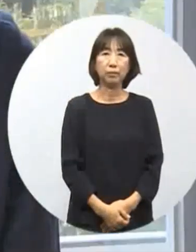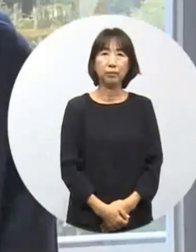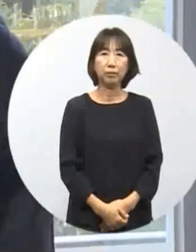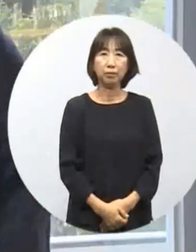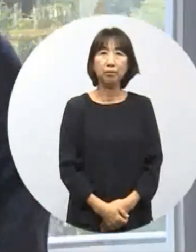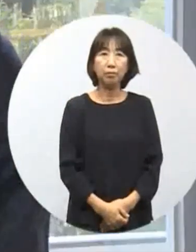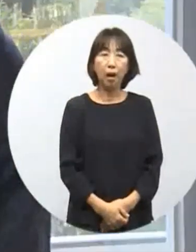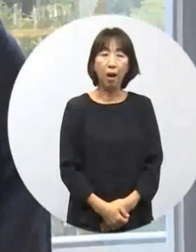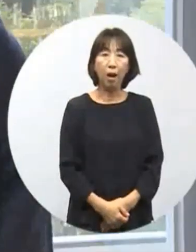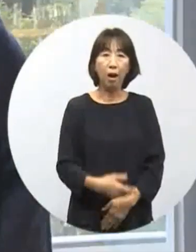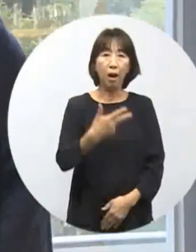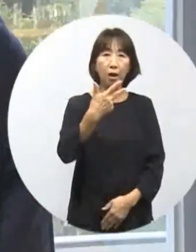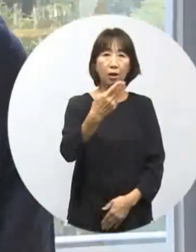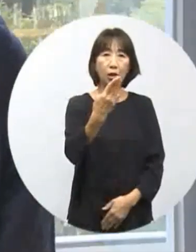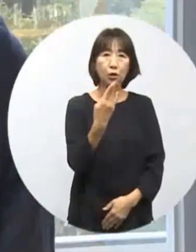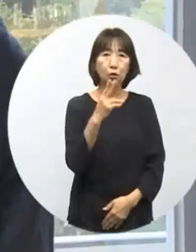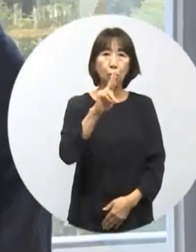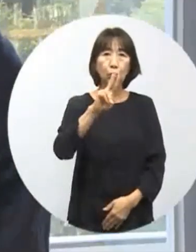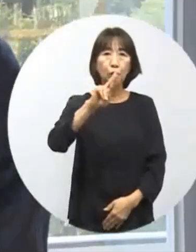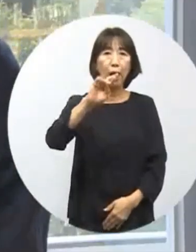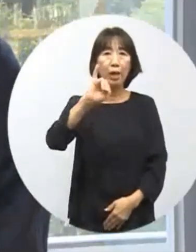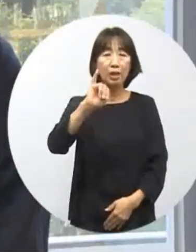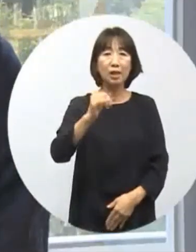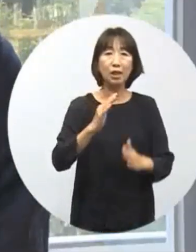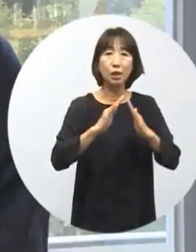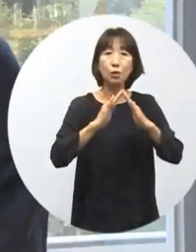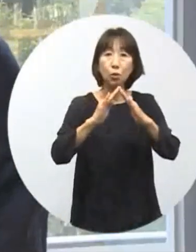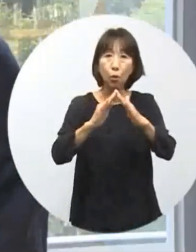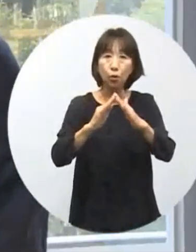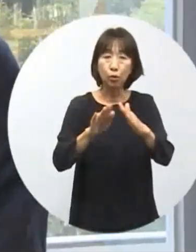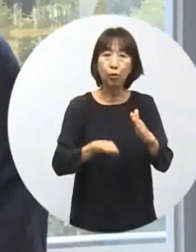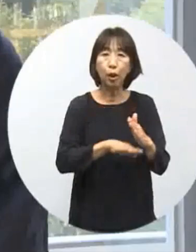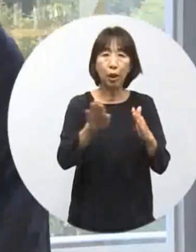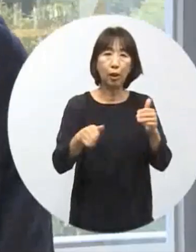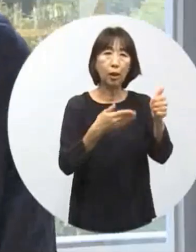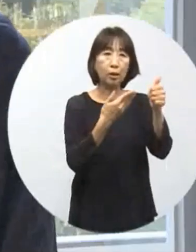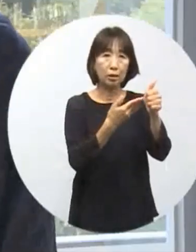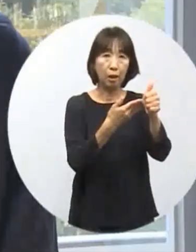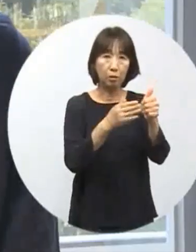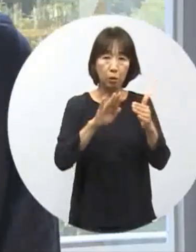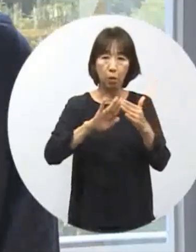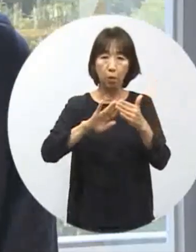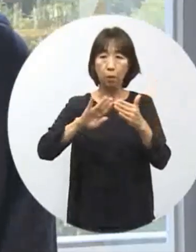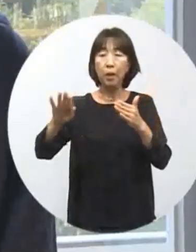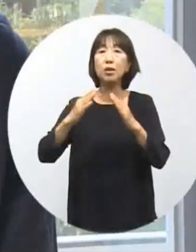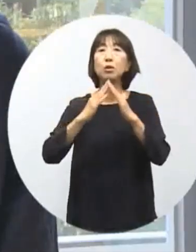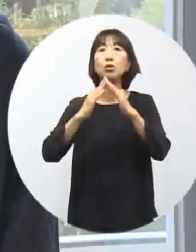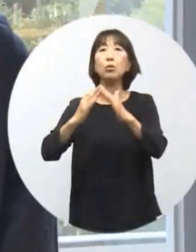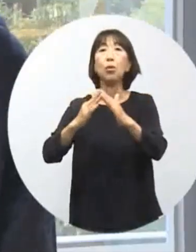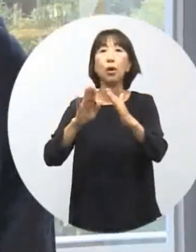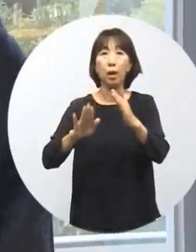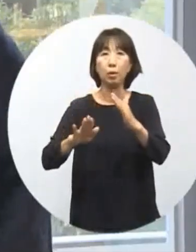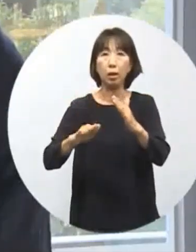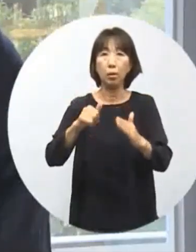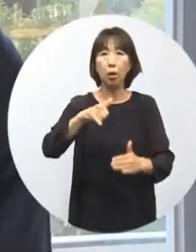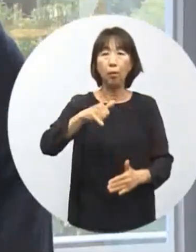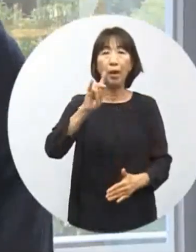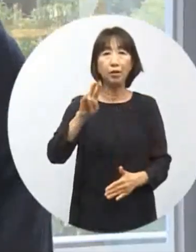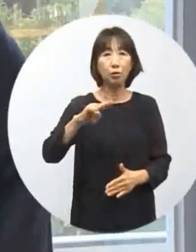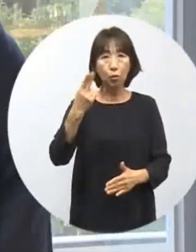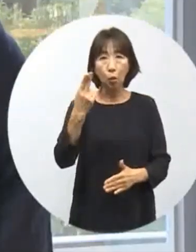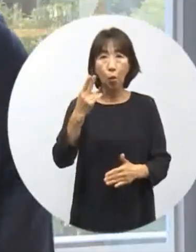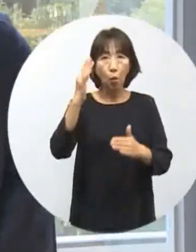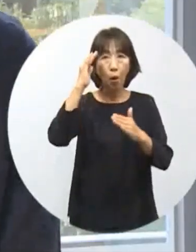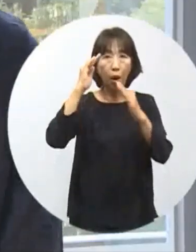前、まあ、将来荘という原康三さんの別荘があって、そのペントハウスが道路